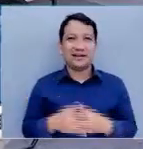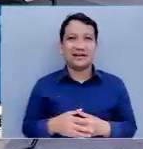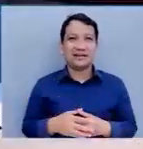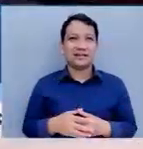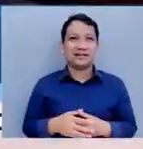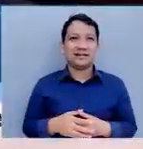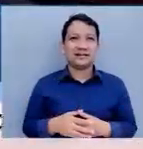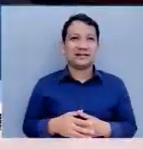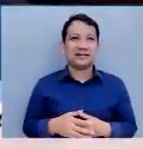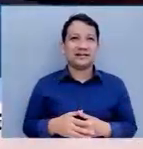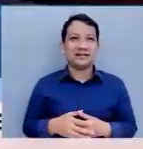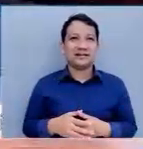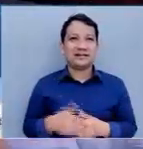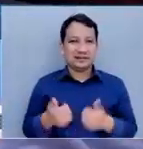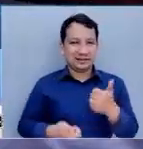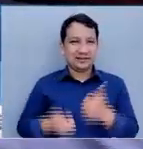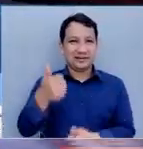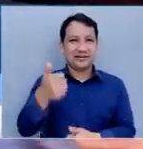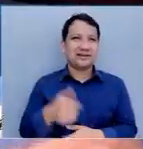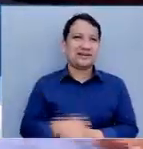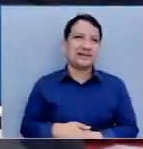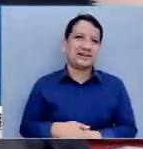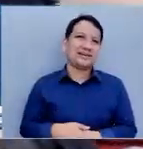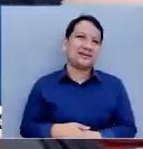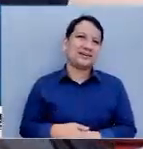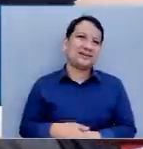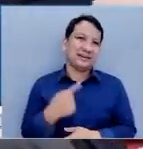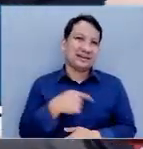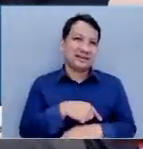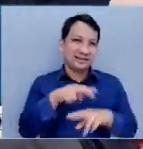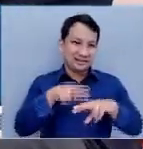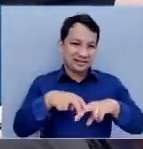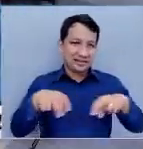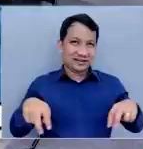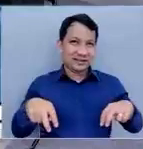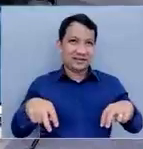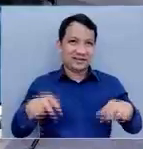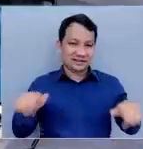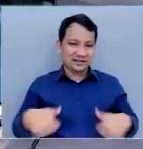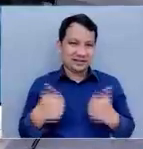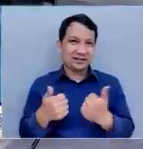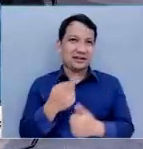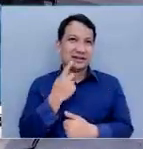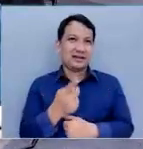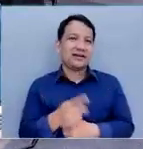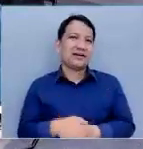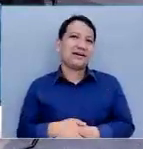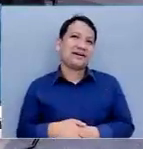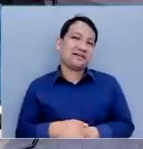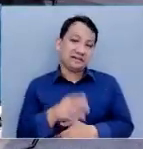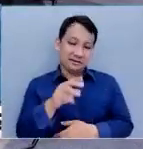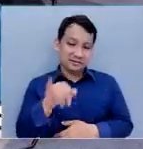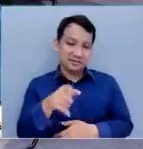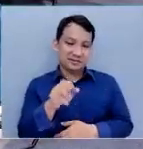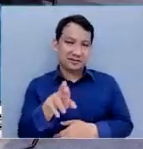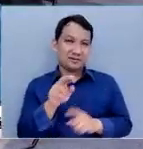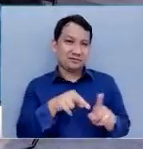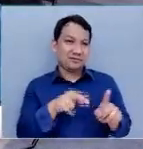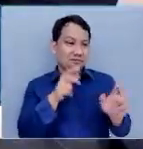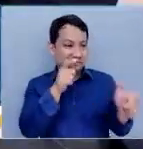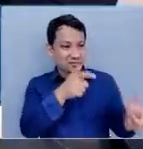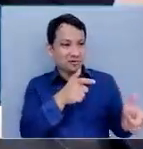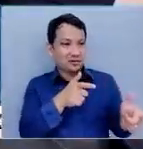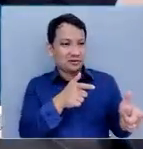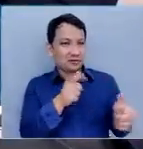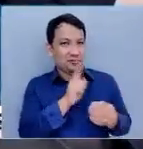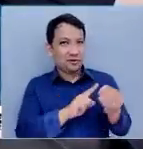nang nalabasan eh, in 20 years. Yeah, kung hindi ka nag-iisa, lahat na umuupo dito na guest may challenge ha. Ito mechanics, JR, ha? Okay, kailangan lang lagyan